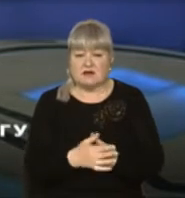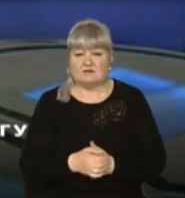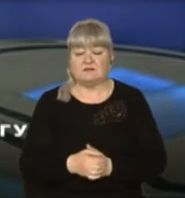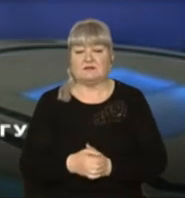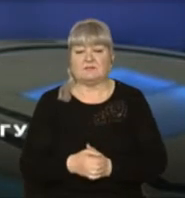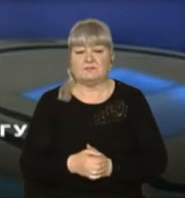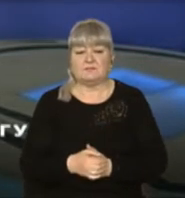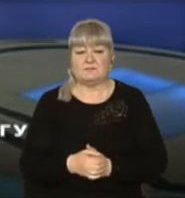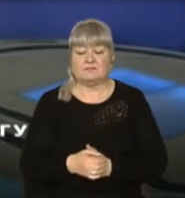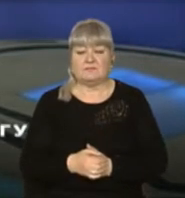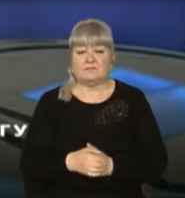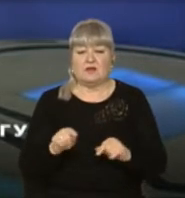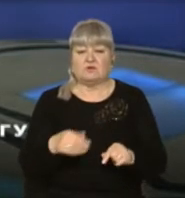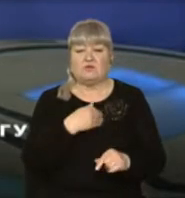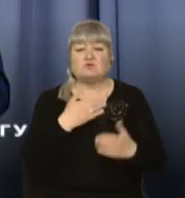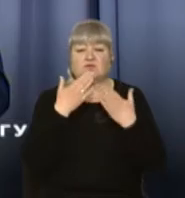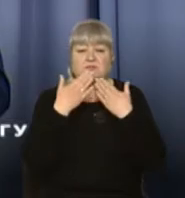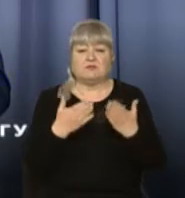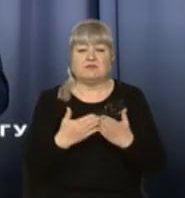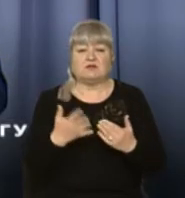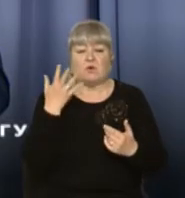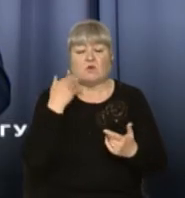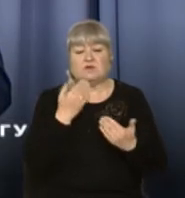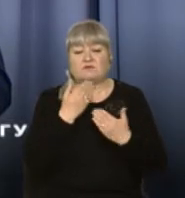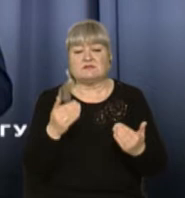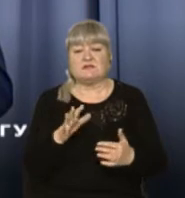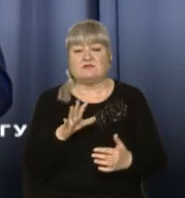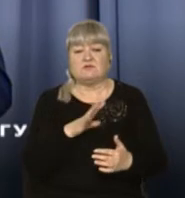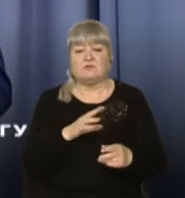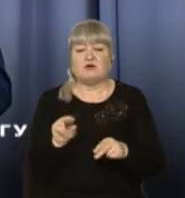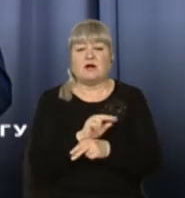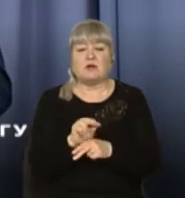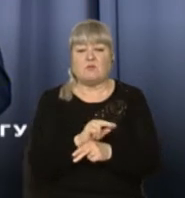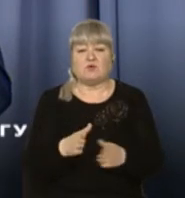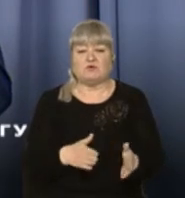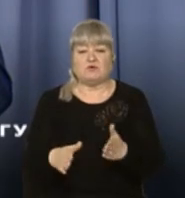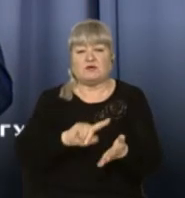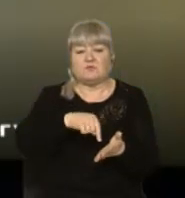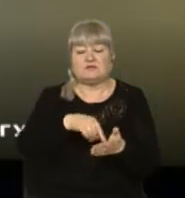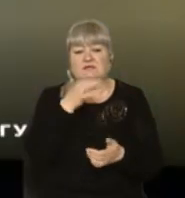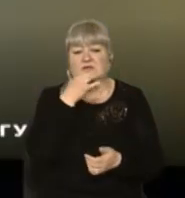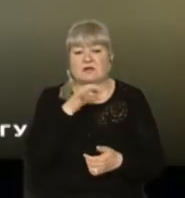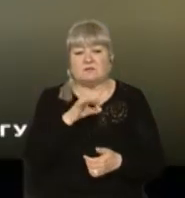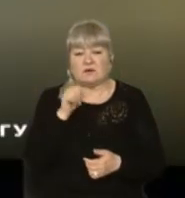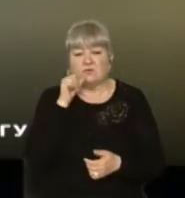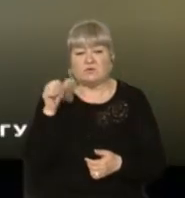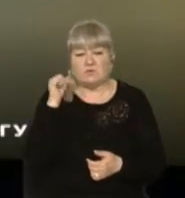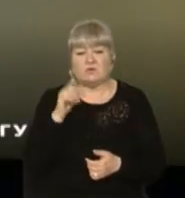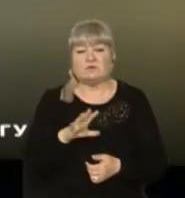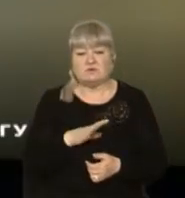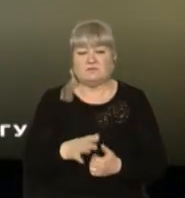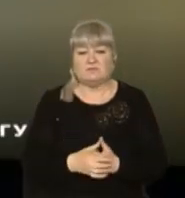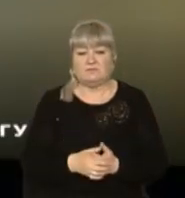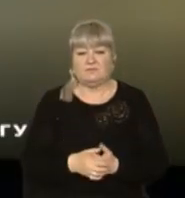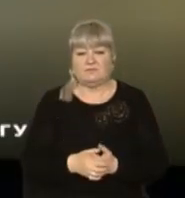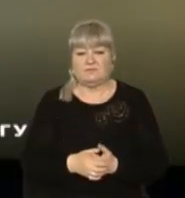повернемося впродовж ефіру. Тут я хочу зараз спитати вас, коли востаннє відбувався той чи інший ремонт доріг в місті Самборі? В минулому році. І